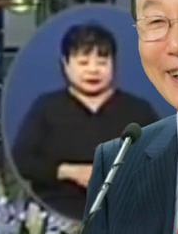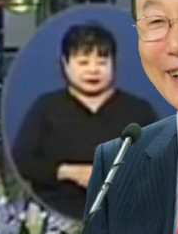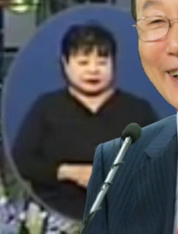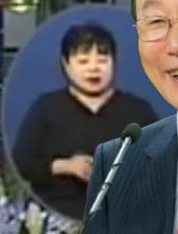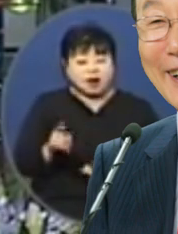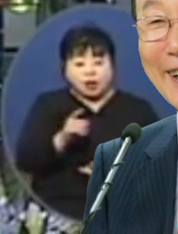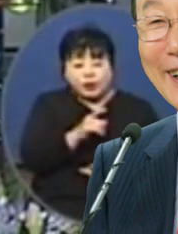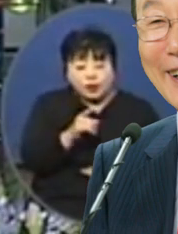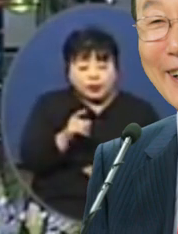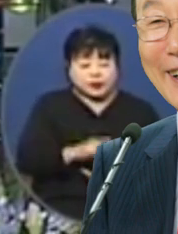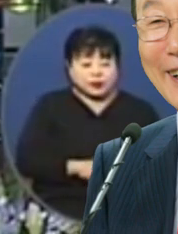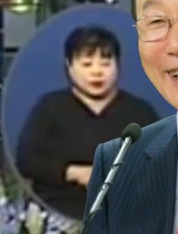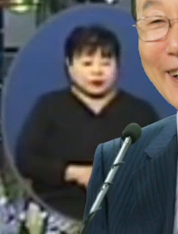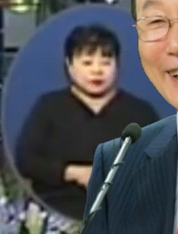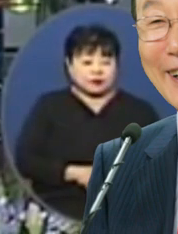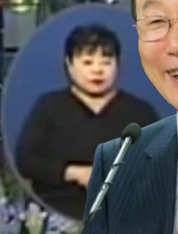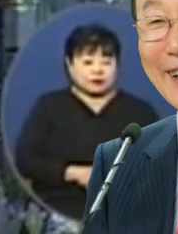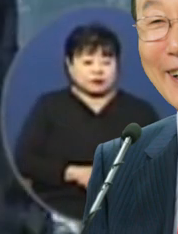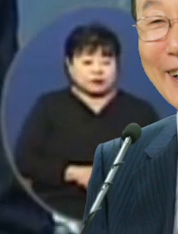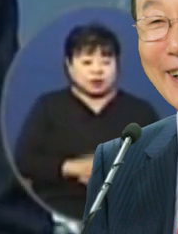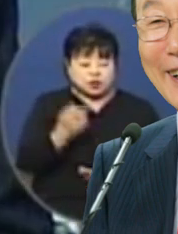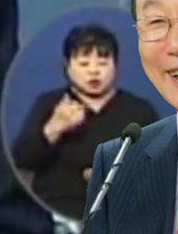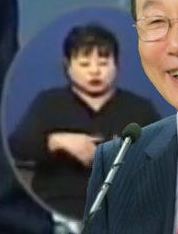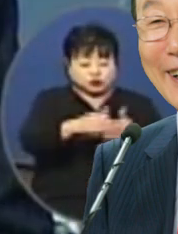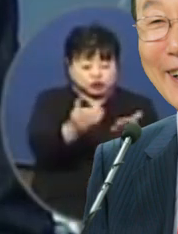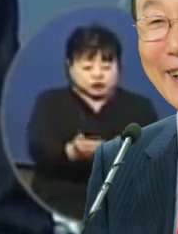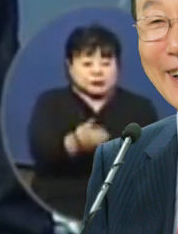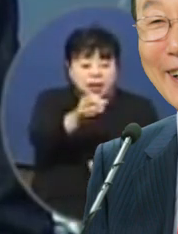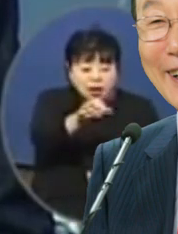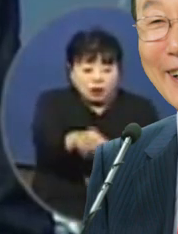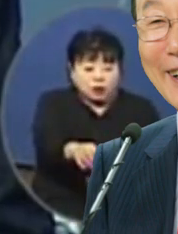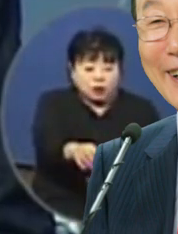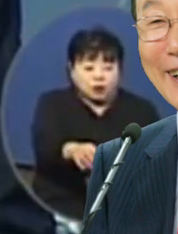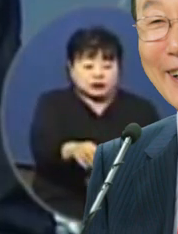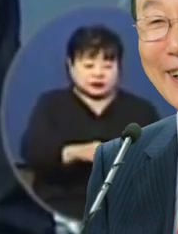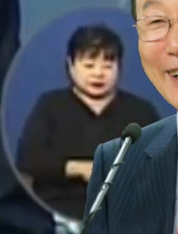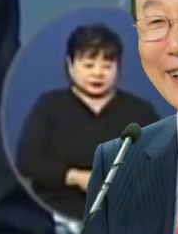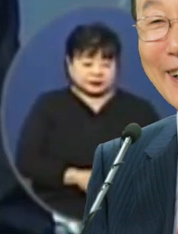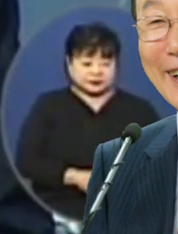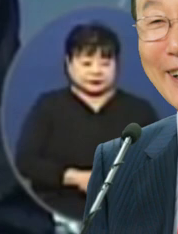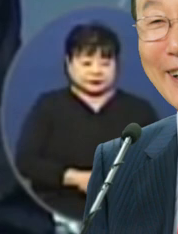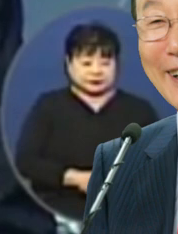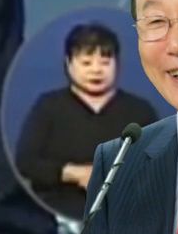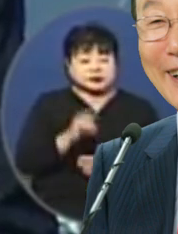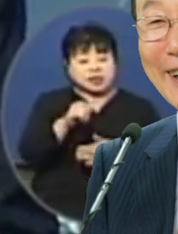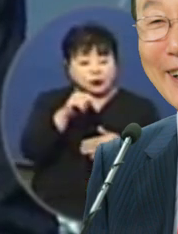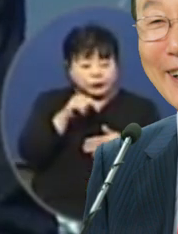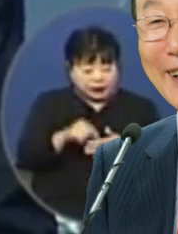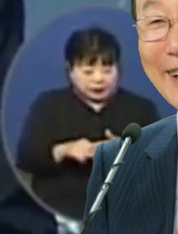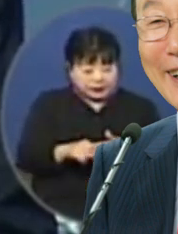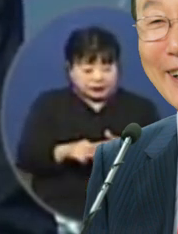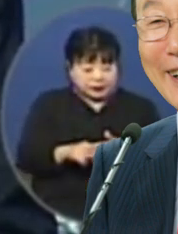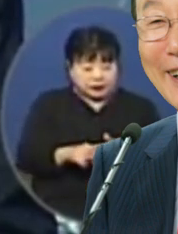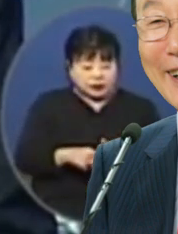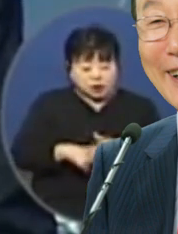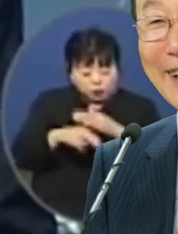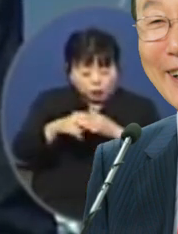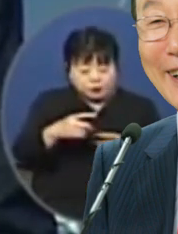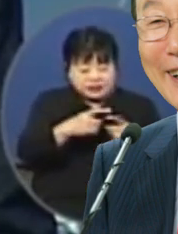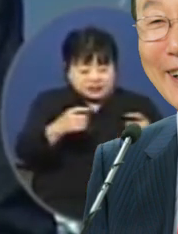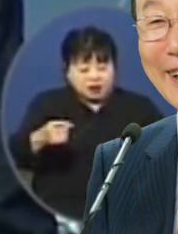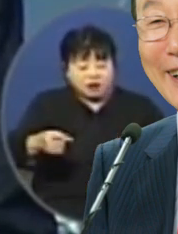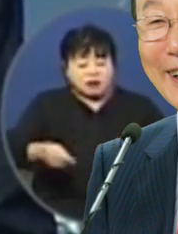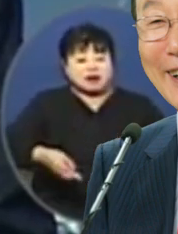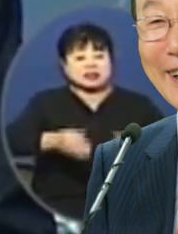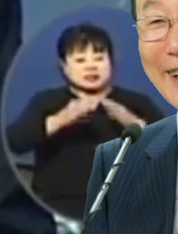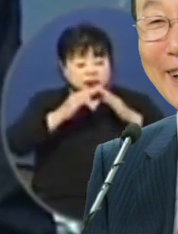어느 열두 지파가 있는 곳에 그 지파 가운데 도피성을 하나씩 만들어야